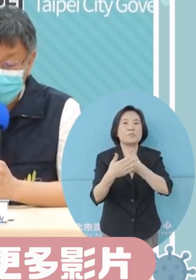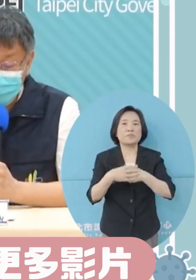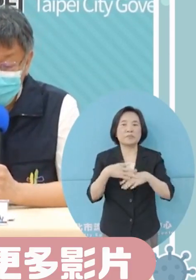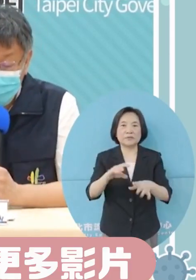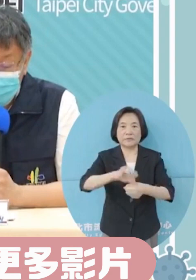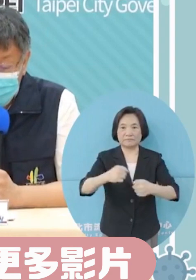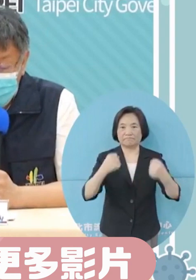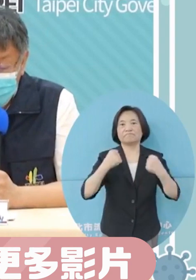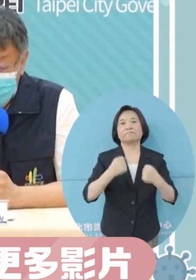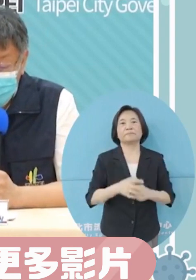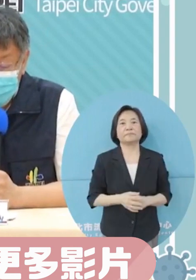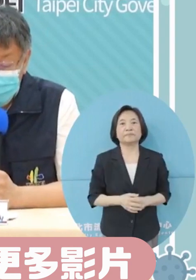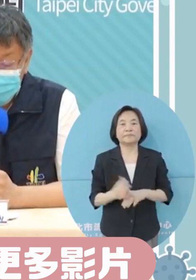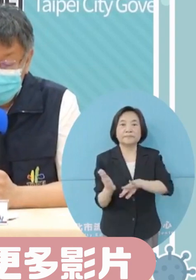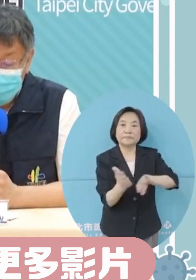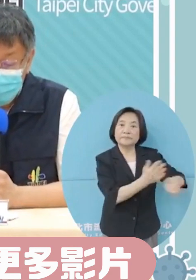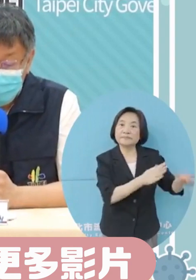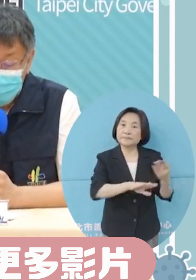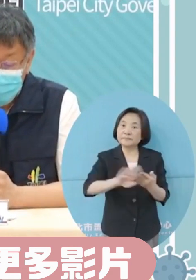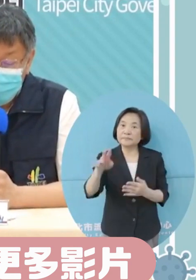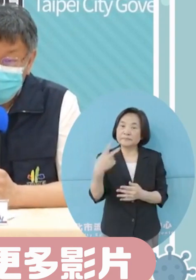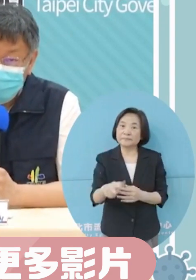多一点。那另外一点是这样。